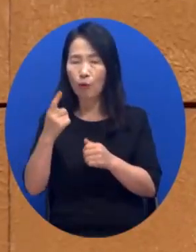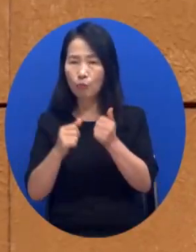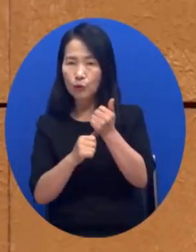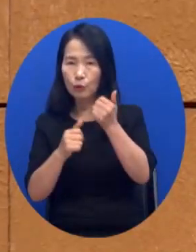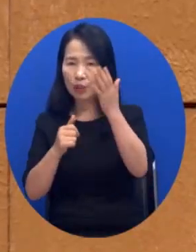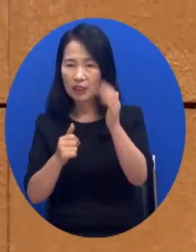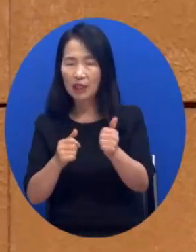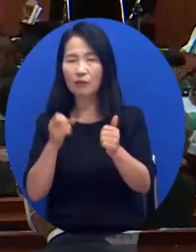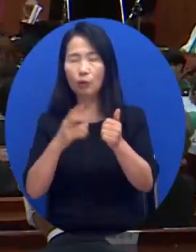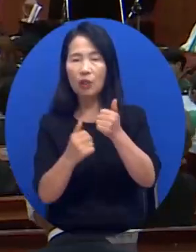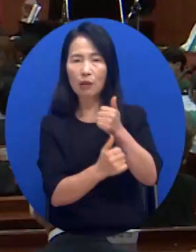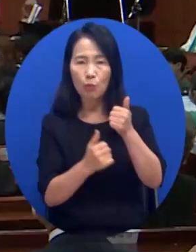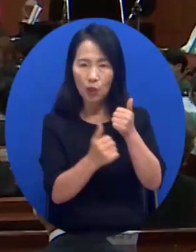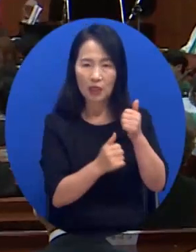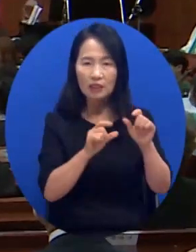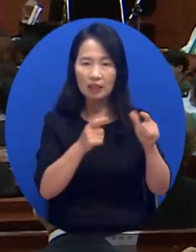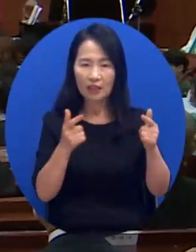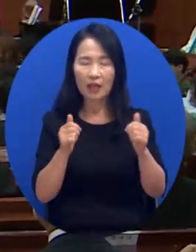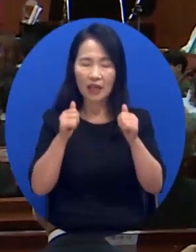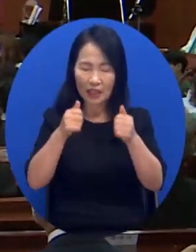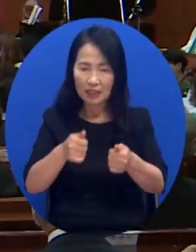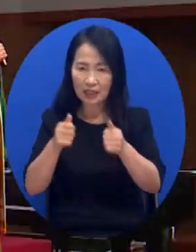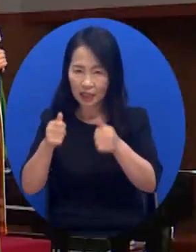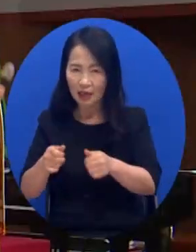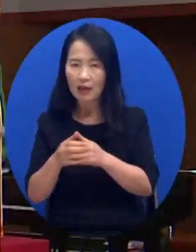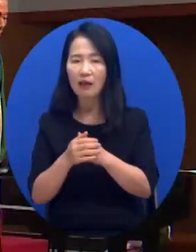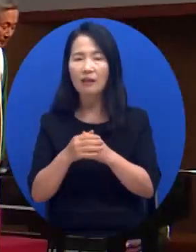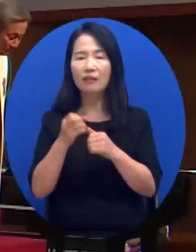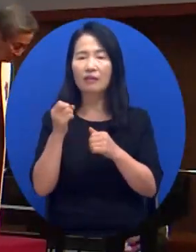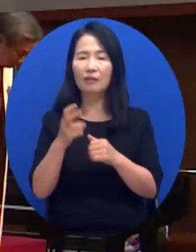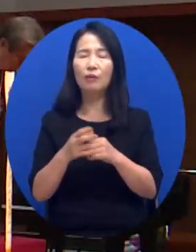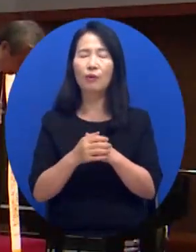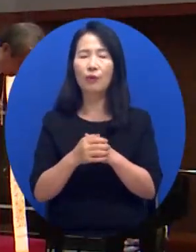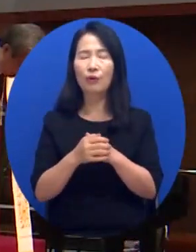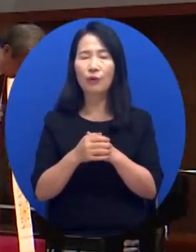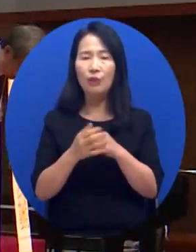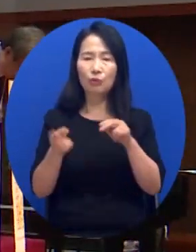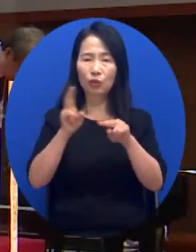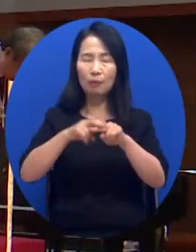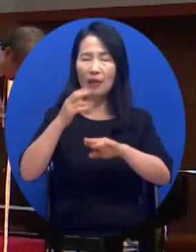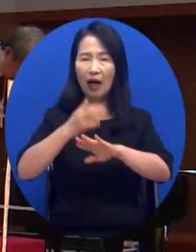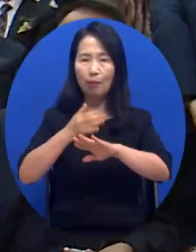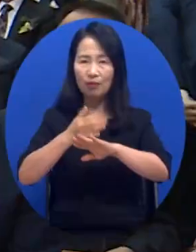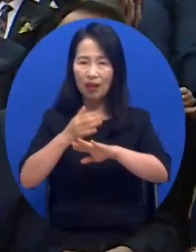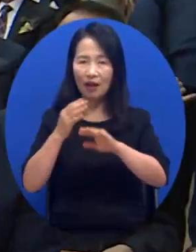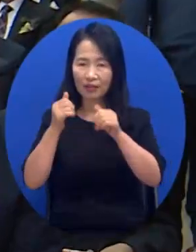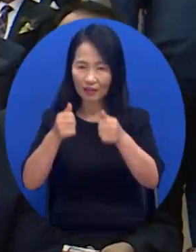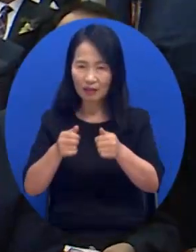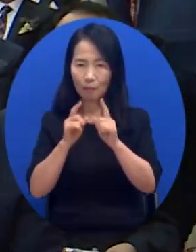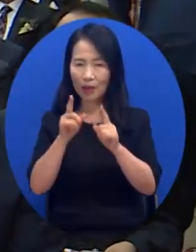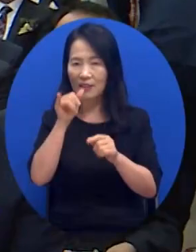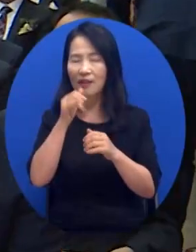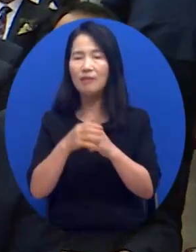임원과 각부 임원들의 인사와 신정호 총회장의 취임 감사 인사가 진행됐습니다. 신